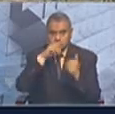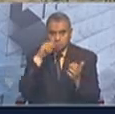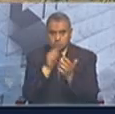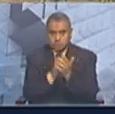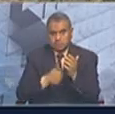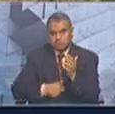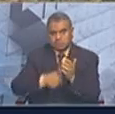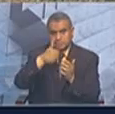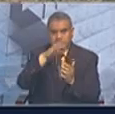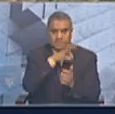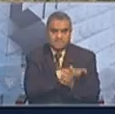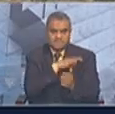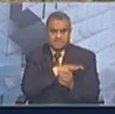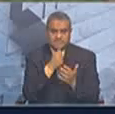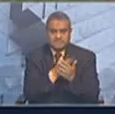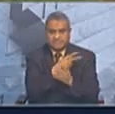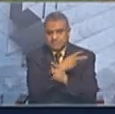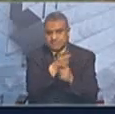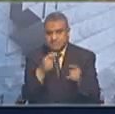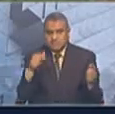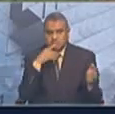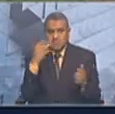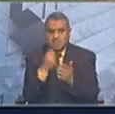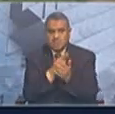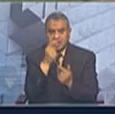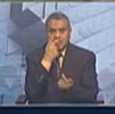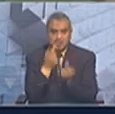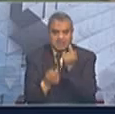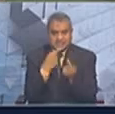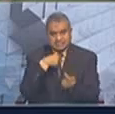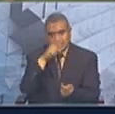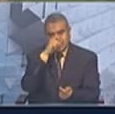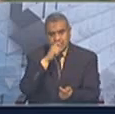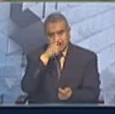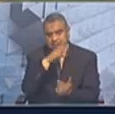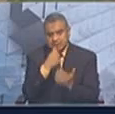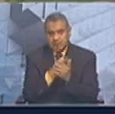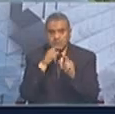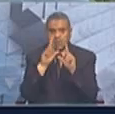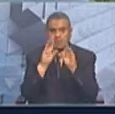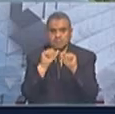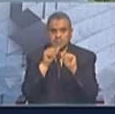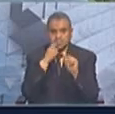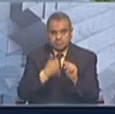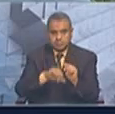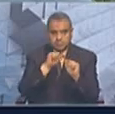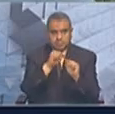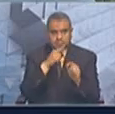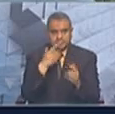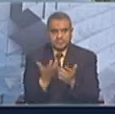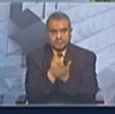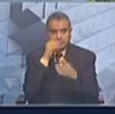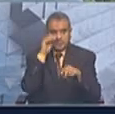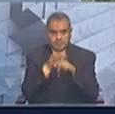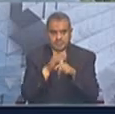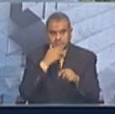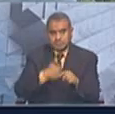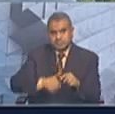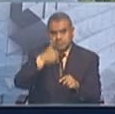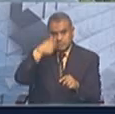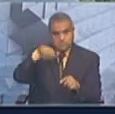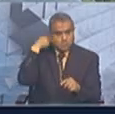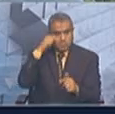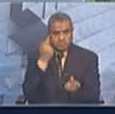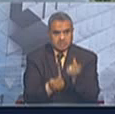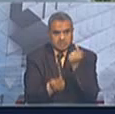يحقق فائده للمزارعين ويحافظ على جوده التربه. دليل جديد على نجاح وزارة